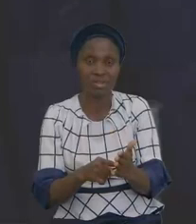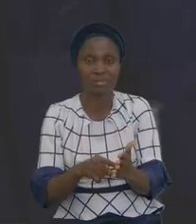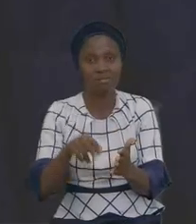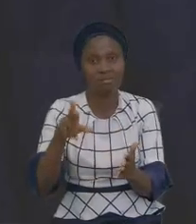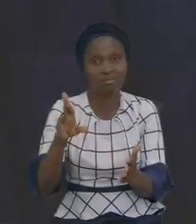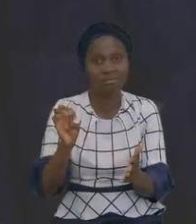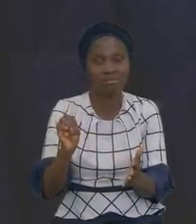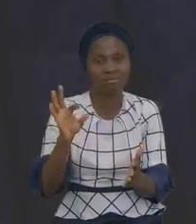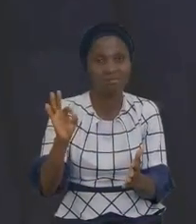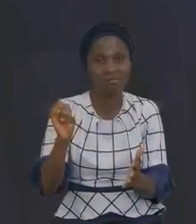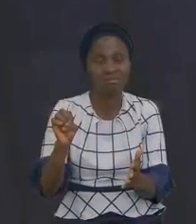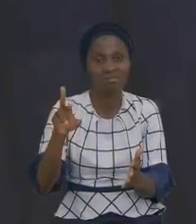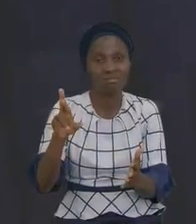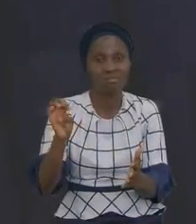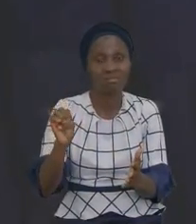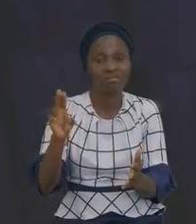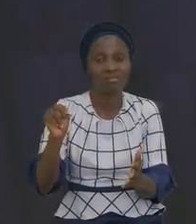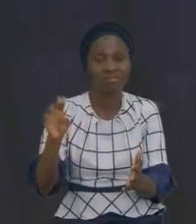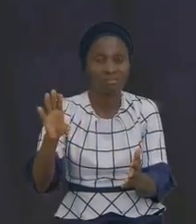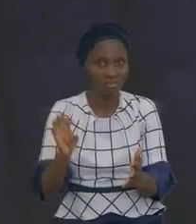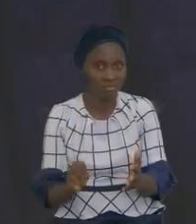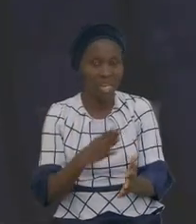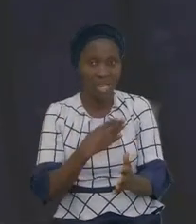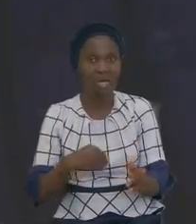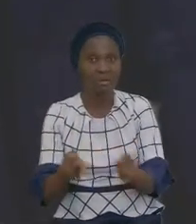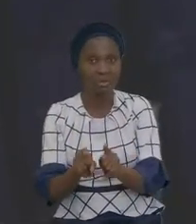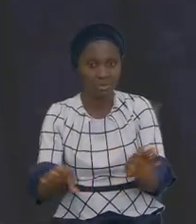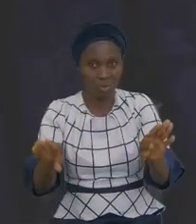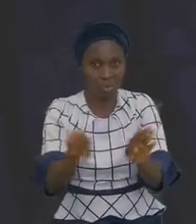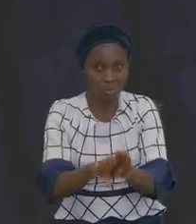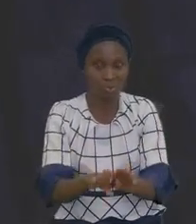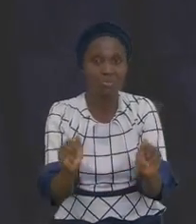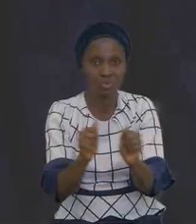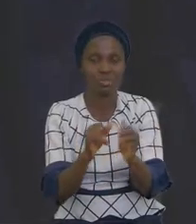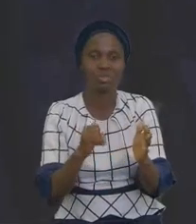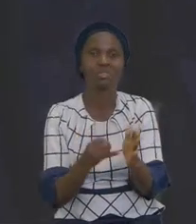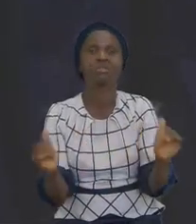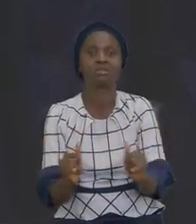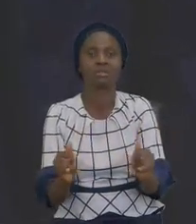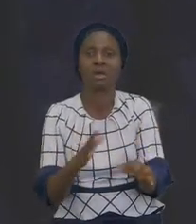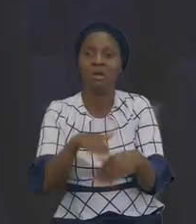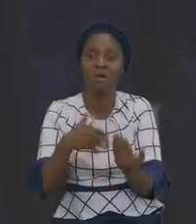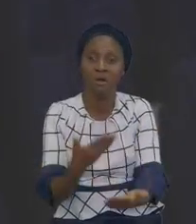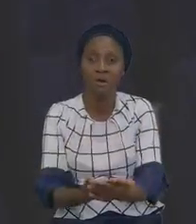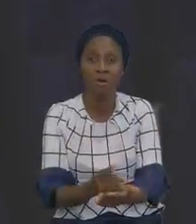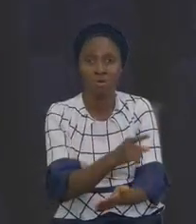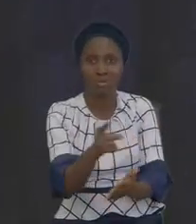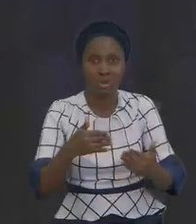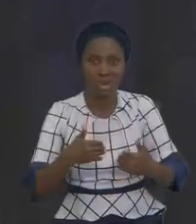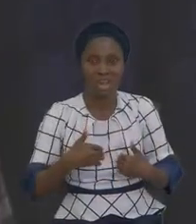avec telle autre référence. Tout ce que tu as entre ces limitations,